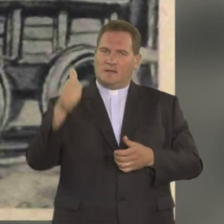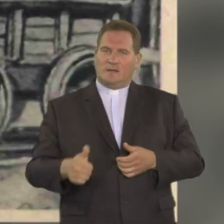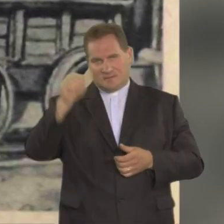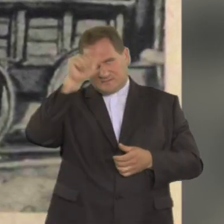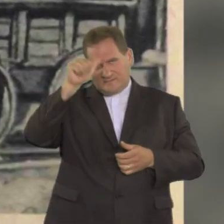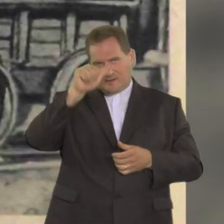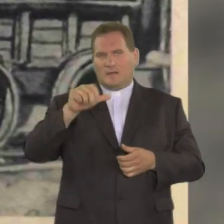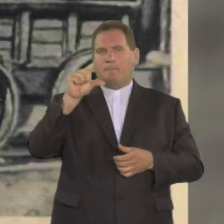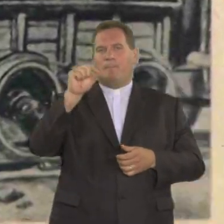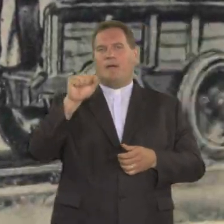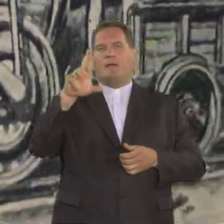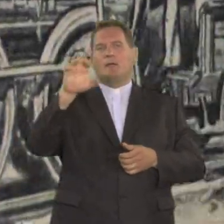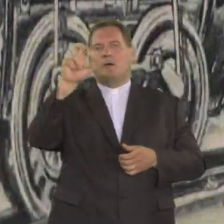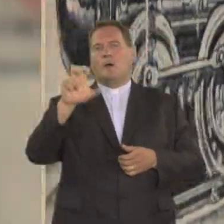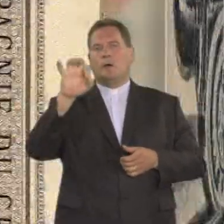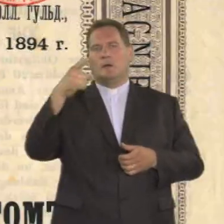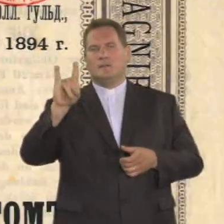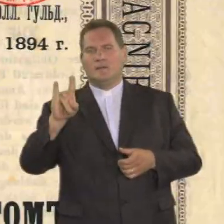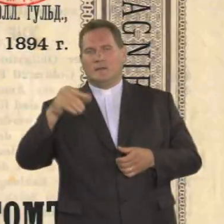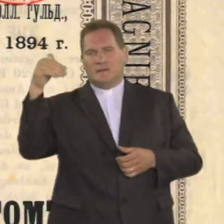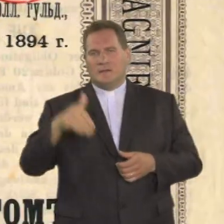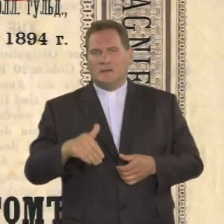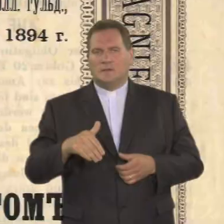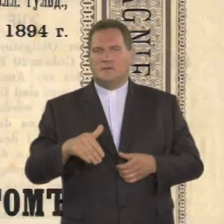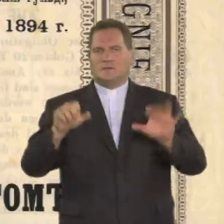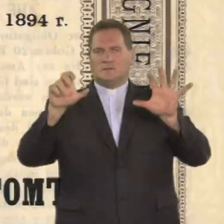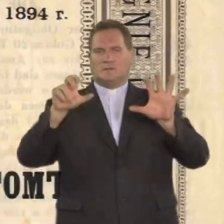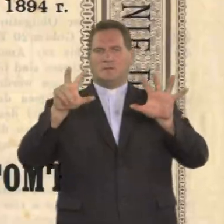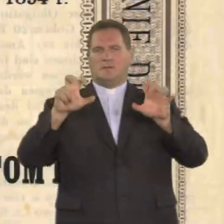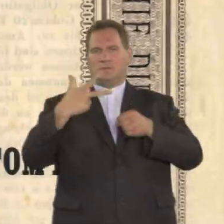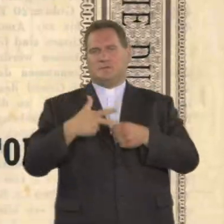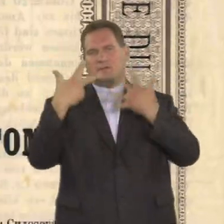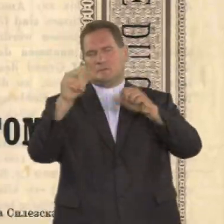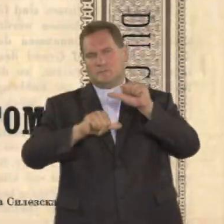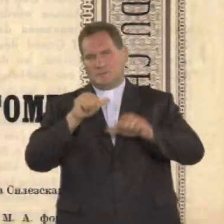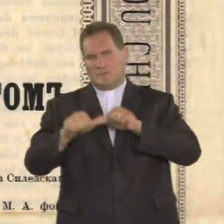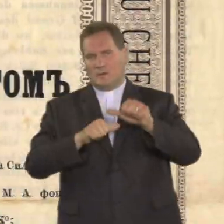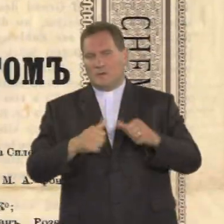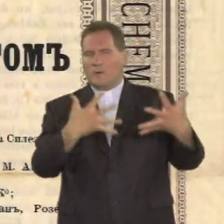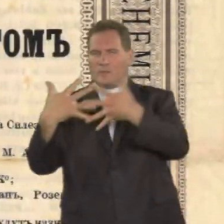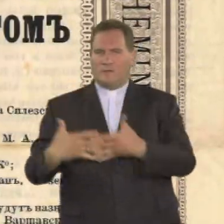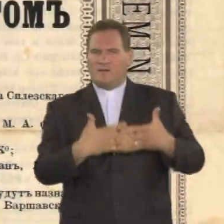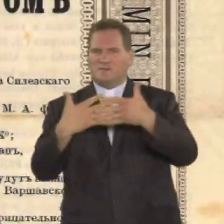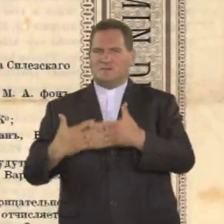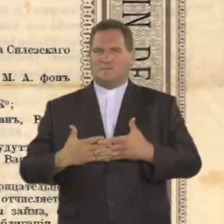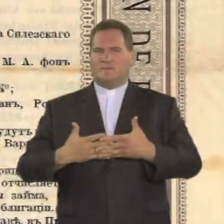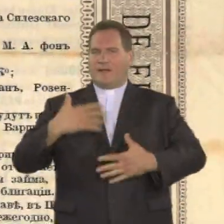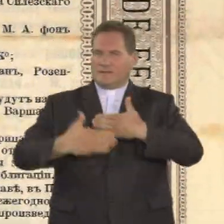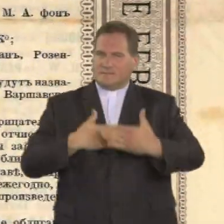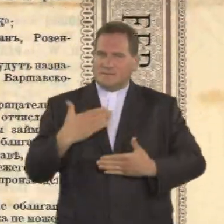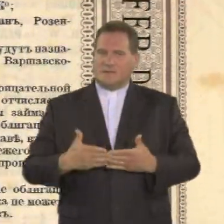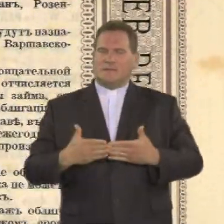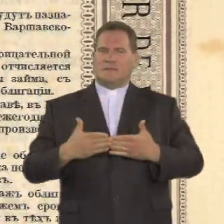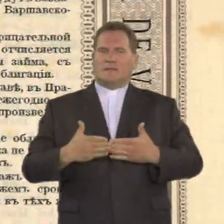wówczas parochodami. W 1838 roku założono Towarzystwo Akcyjne Drogi